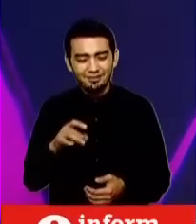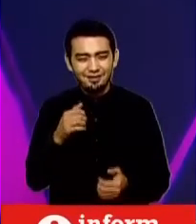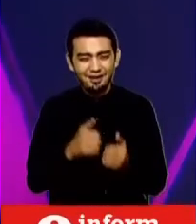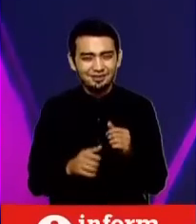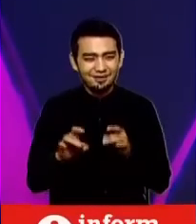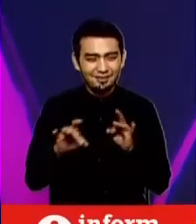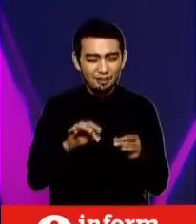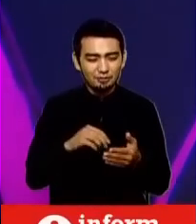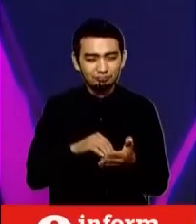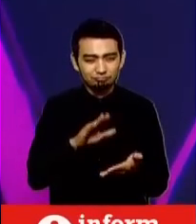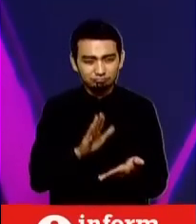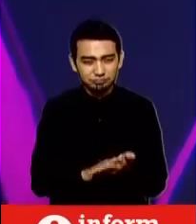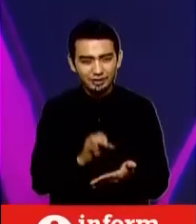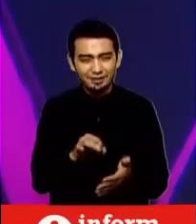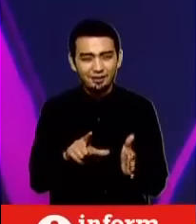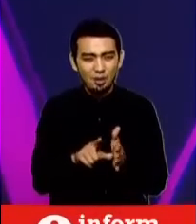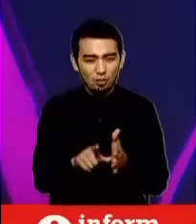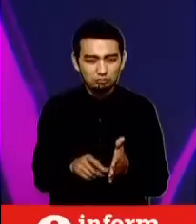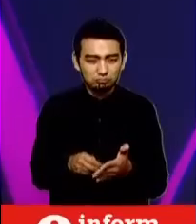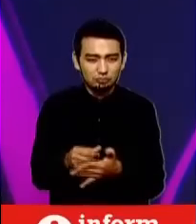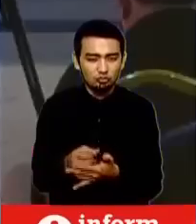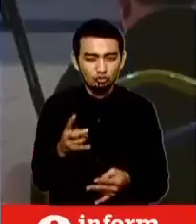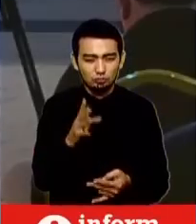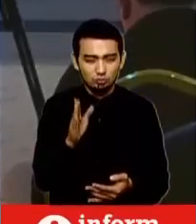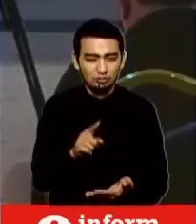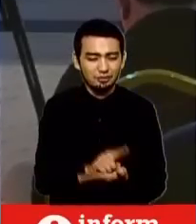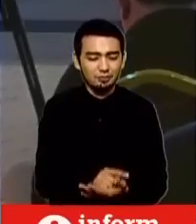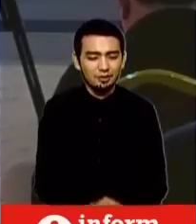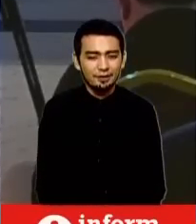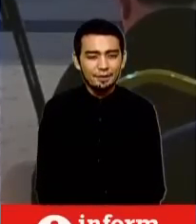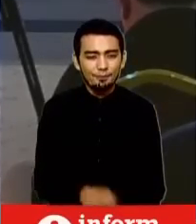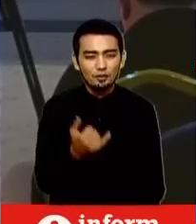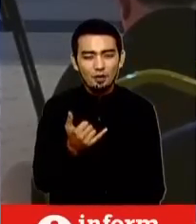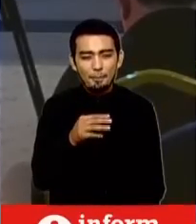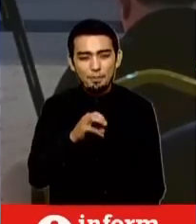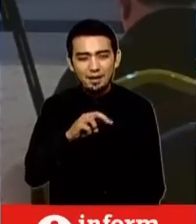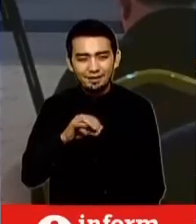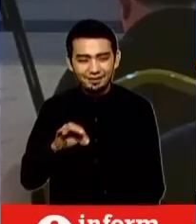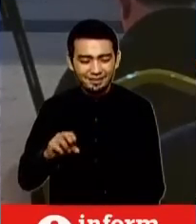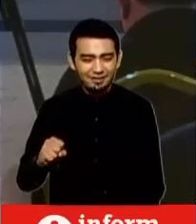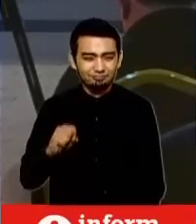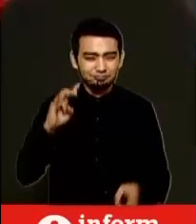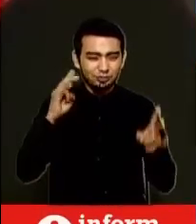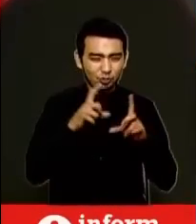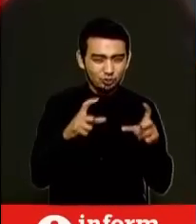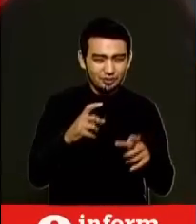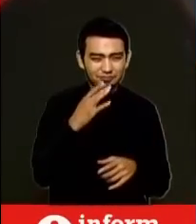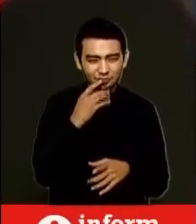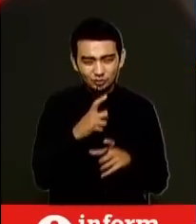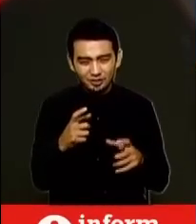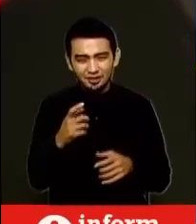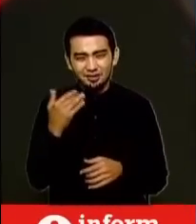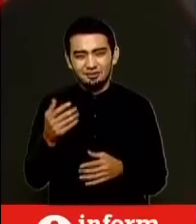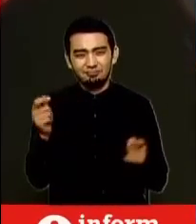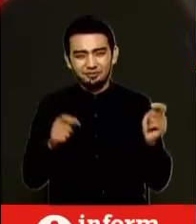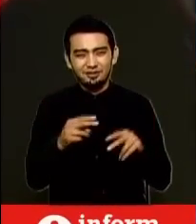жарнамасын таңбалап, тиісті салығын төлеуге міндетті. New Media форумы танымал отандық және шетелдік 30-дан астам сарапшының басын